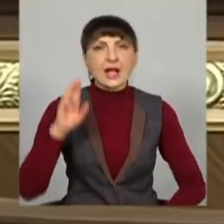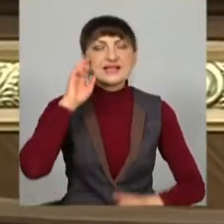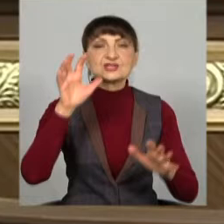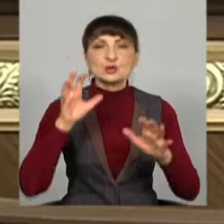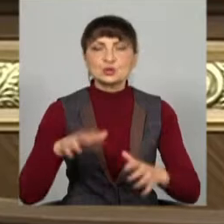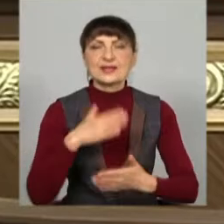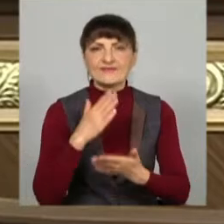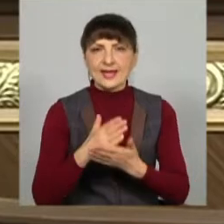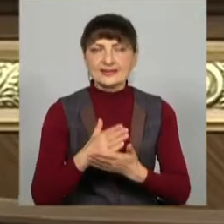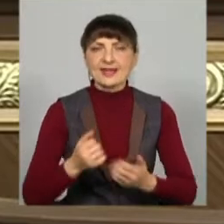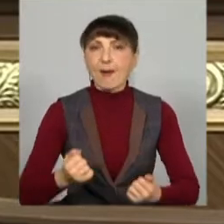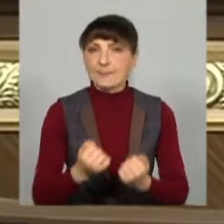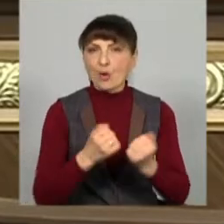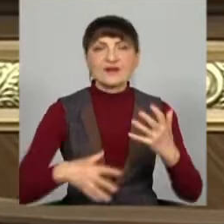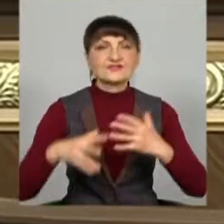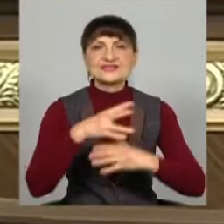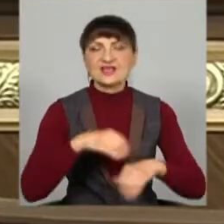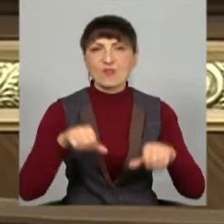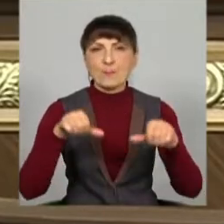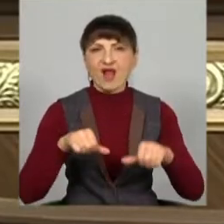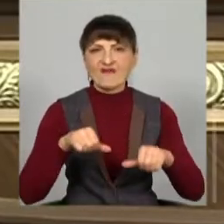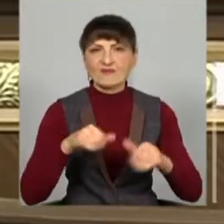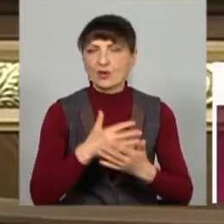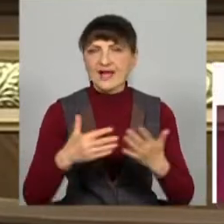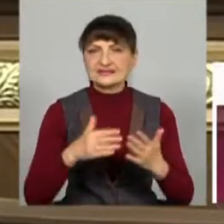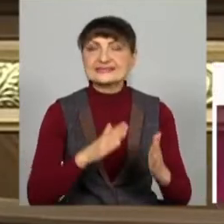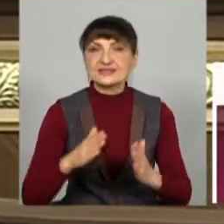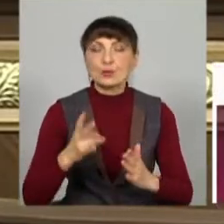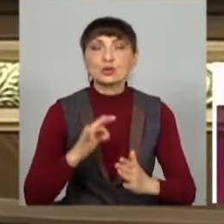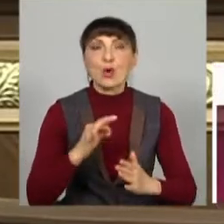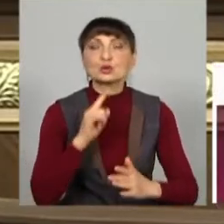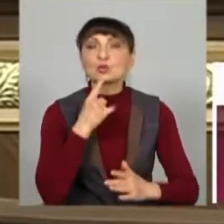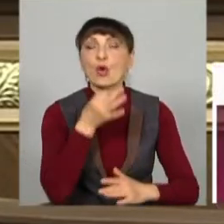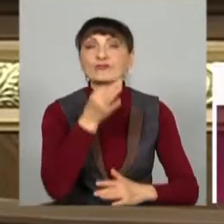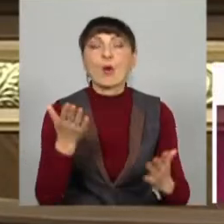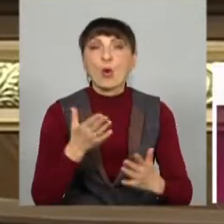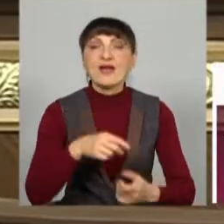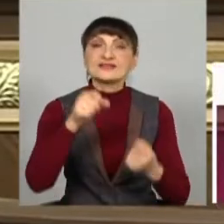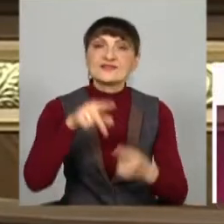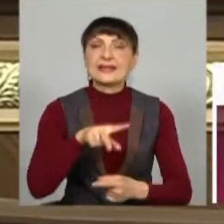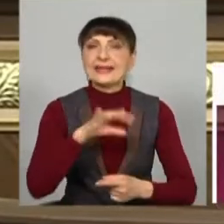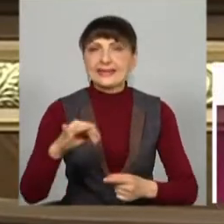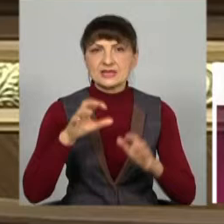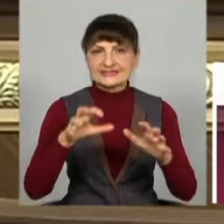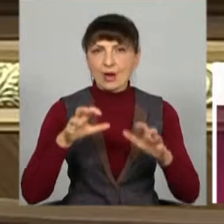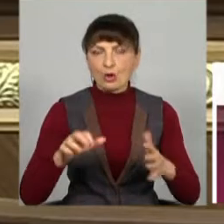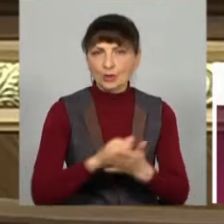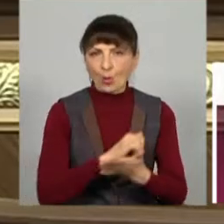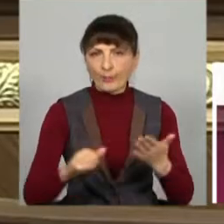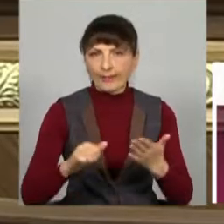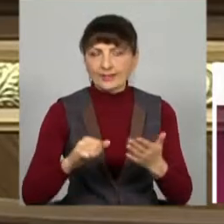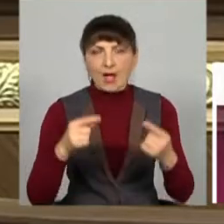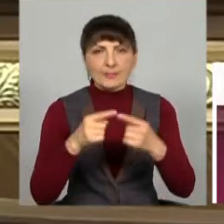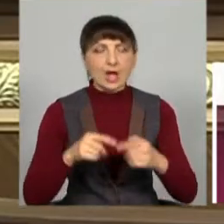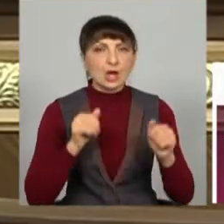Конституция является опорой всей правовой системы, но сложно ответить на вопрос о том, соответствуют ли законные акты или